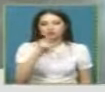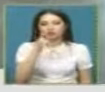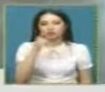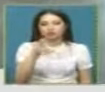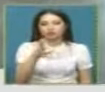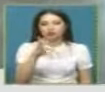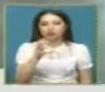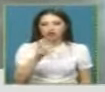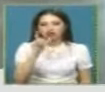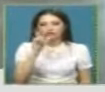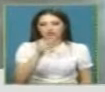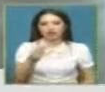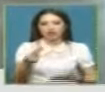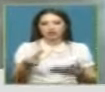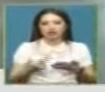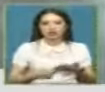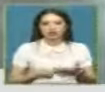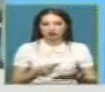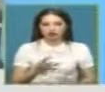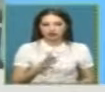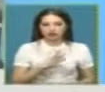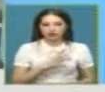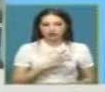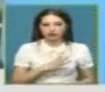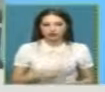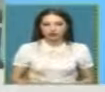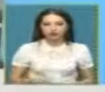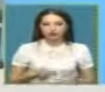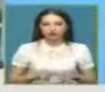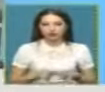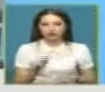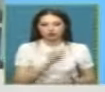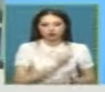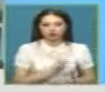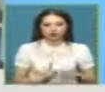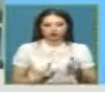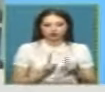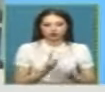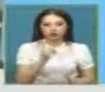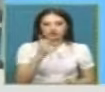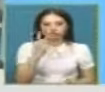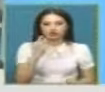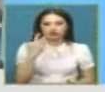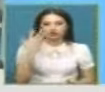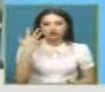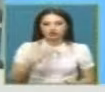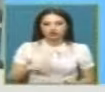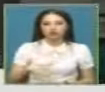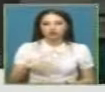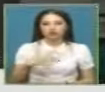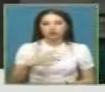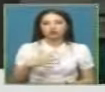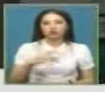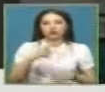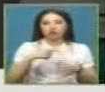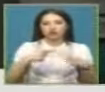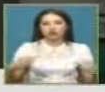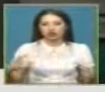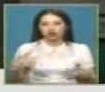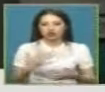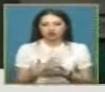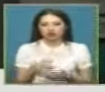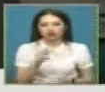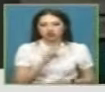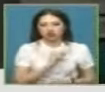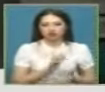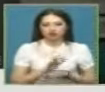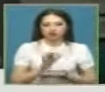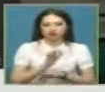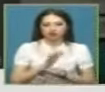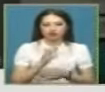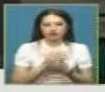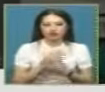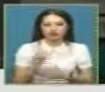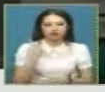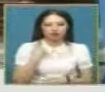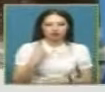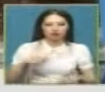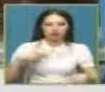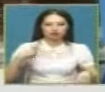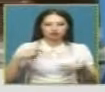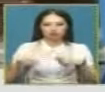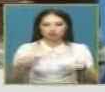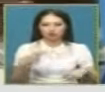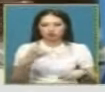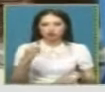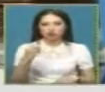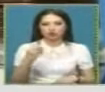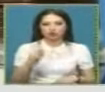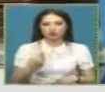арқасында бүгінде өндірістік қуаты еселенген кәсіпорын 350 түрлі өнім шығарып жатыр. Оның 45% шетелдерге экспортталса,